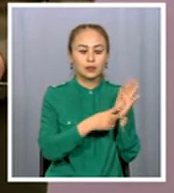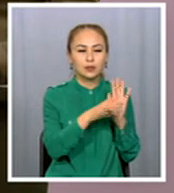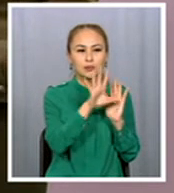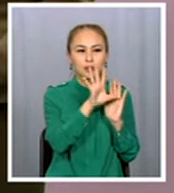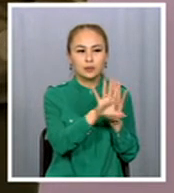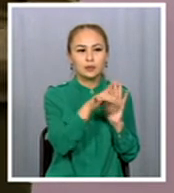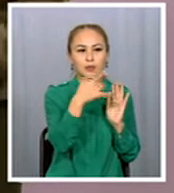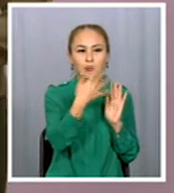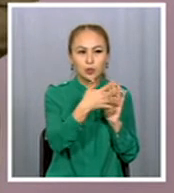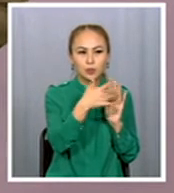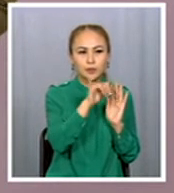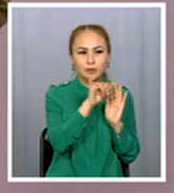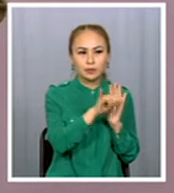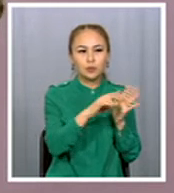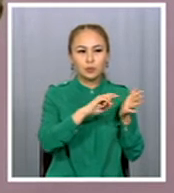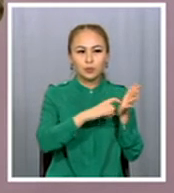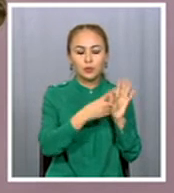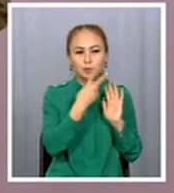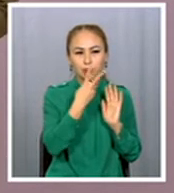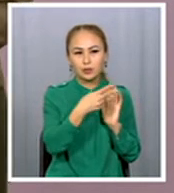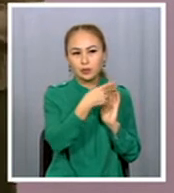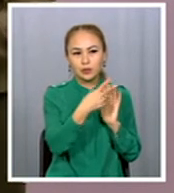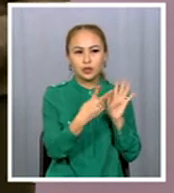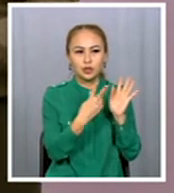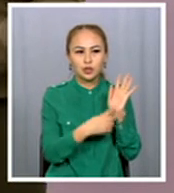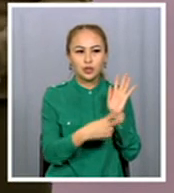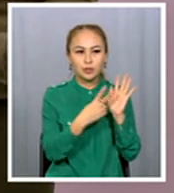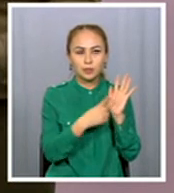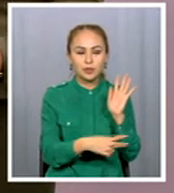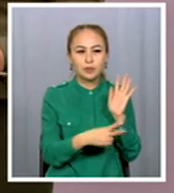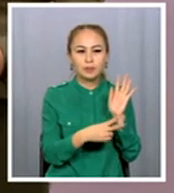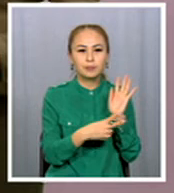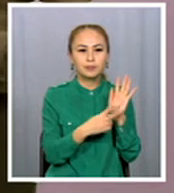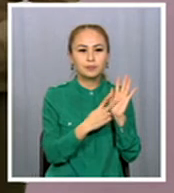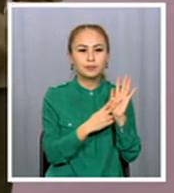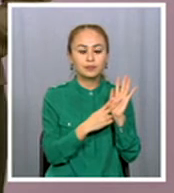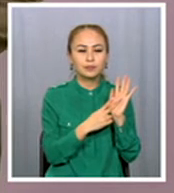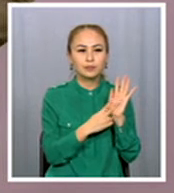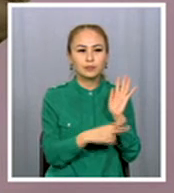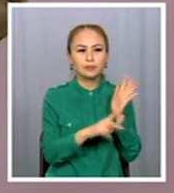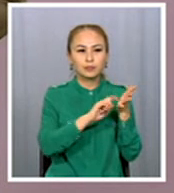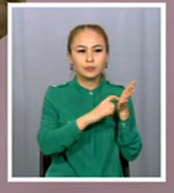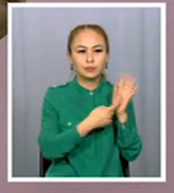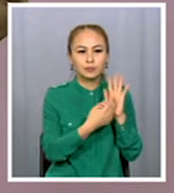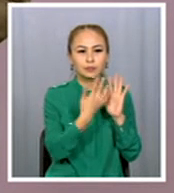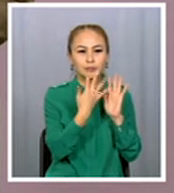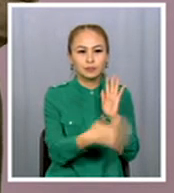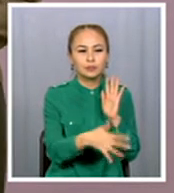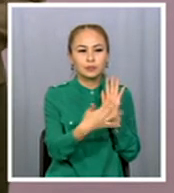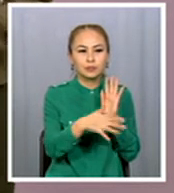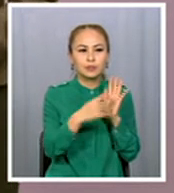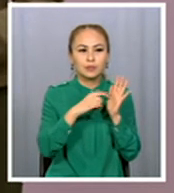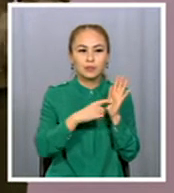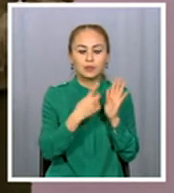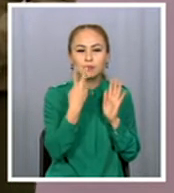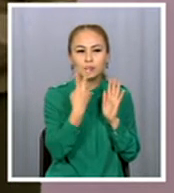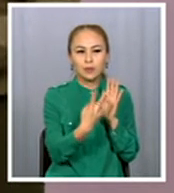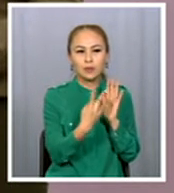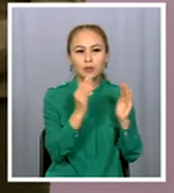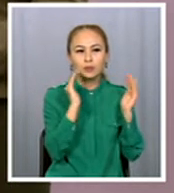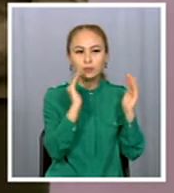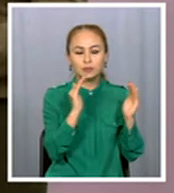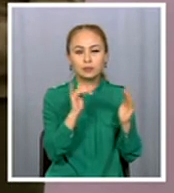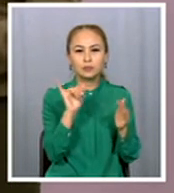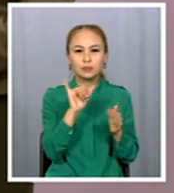игректің көбейтіндісін 2-ге көбейту үшін 70, 50, 2 сандарының